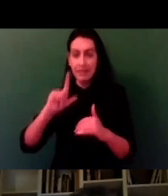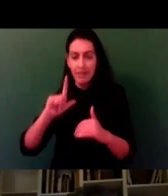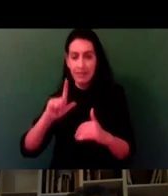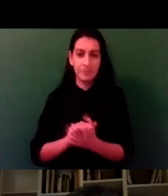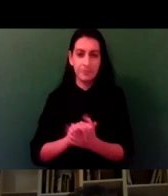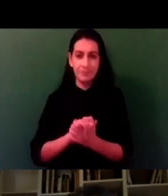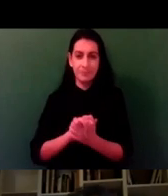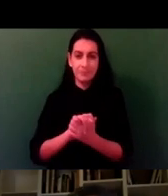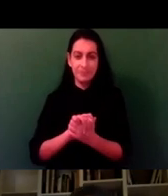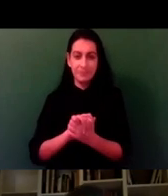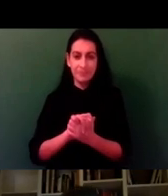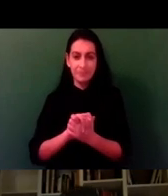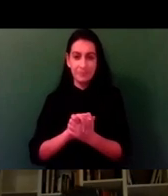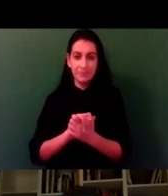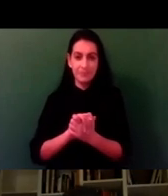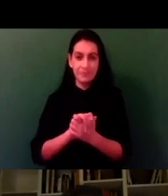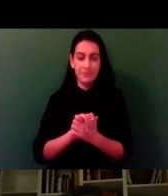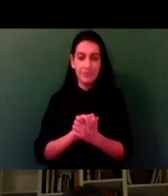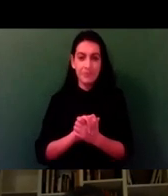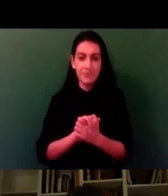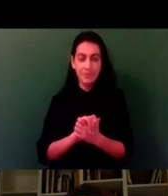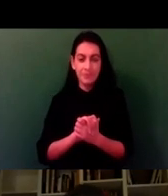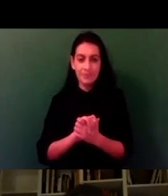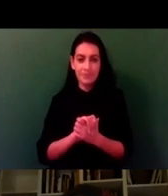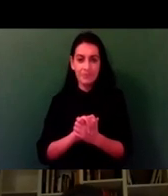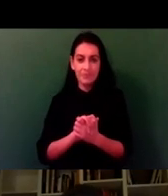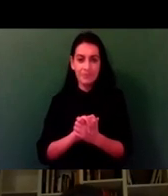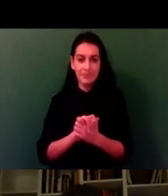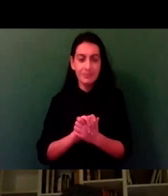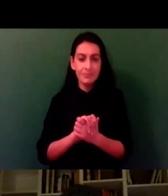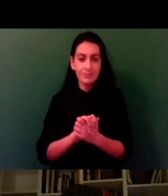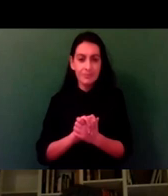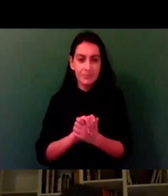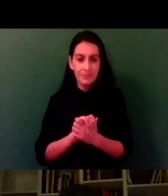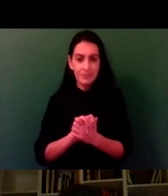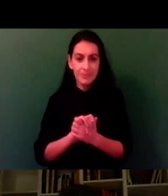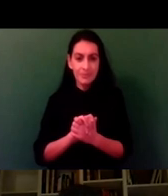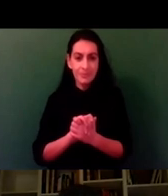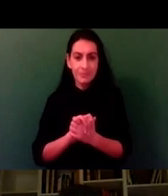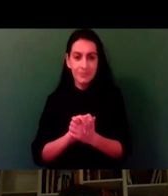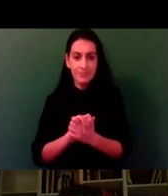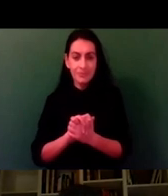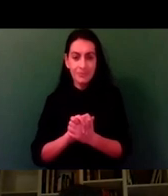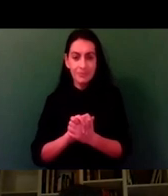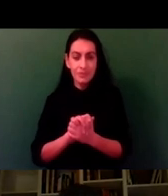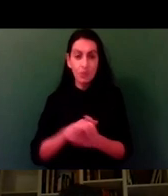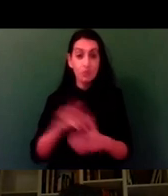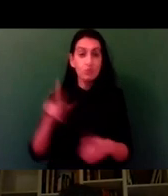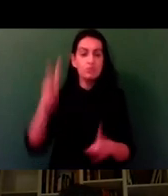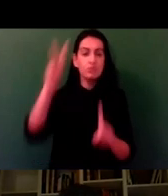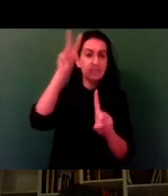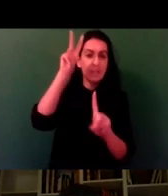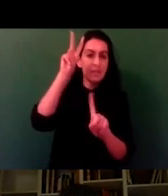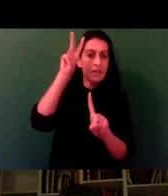paydaşlarla nasıl açılımlarla olacağını düşünmek de önemli ve belki bunu hani tüm katkı koyanlara da fikirlerini sormak